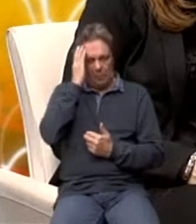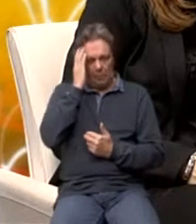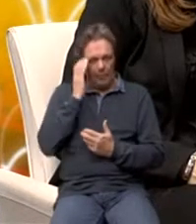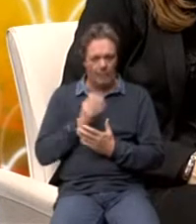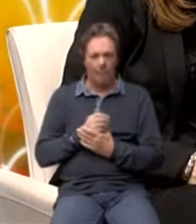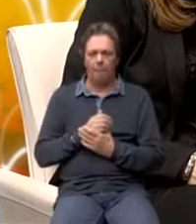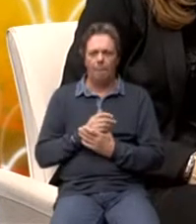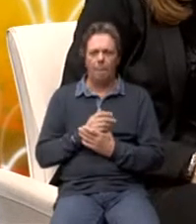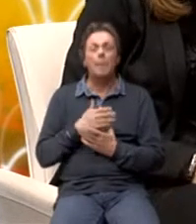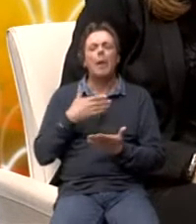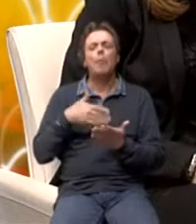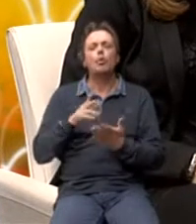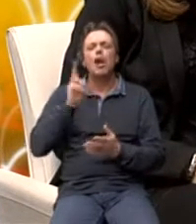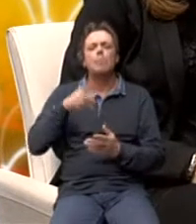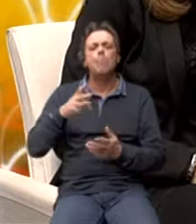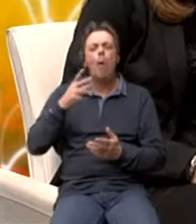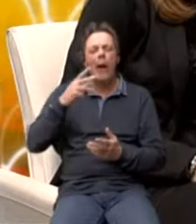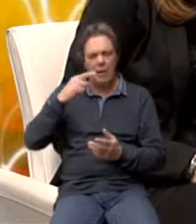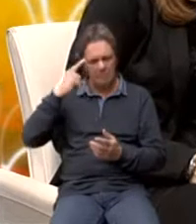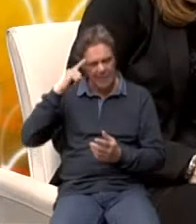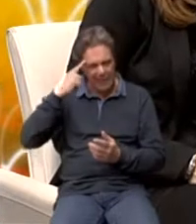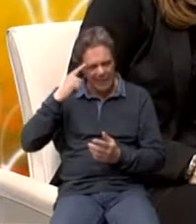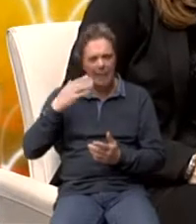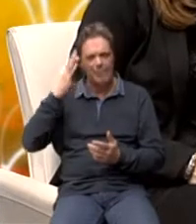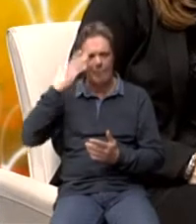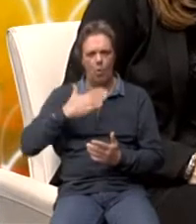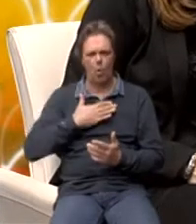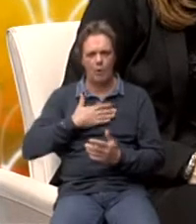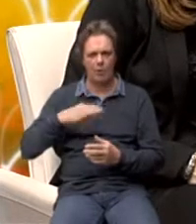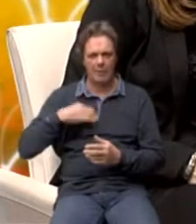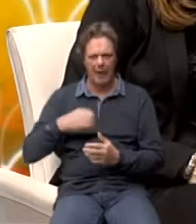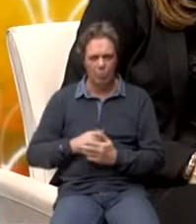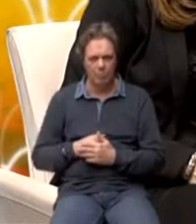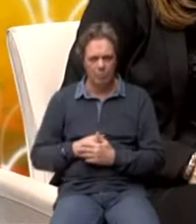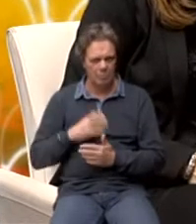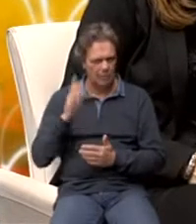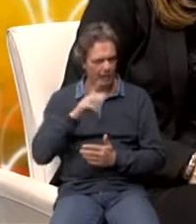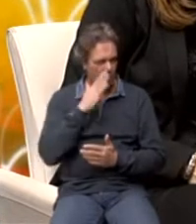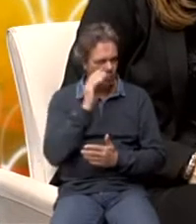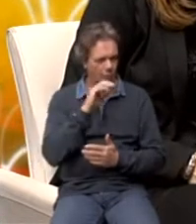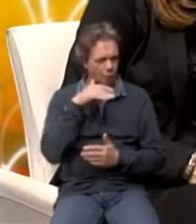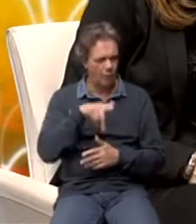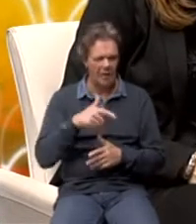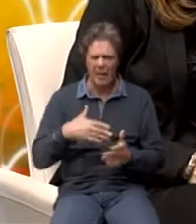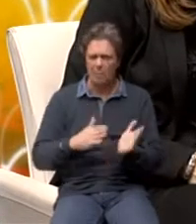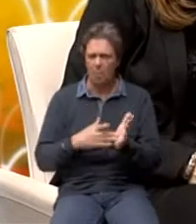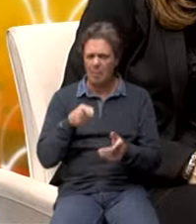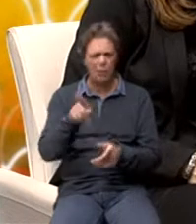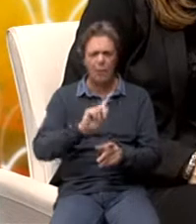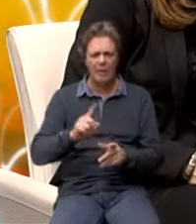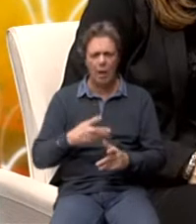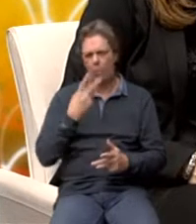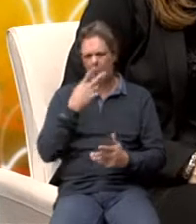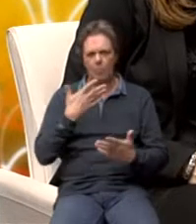dakle potrošač mora biti educiran da bi se brinuo za svoje zdravlje. Danas imamo primjera da to nije tako. Vidimo pretilost koja